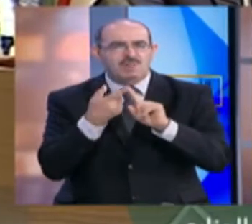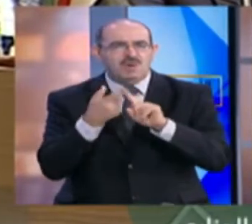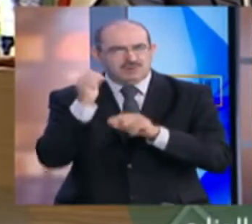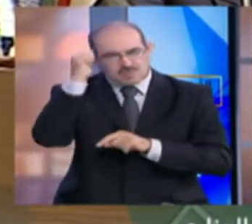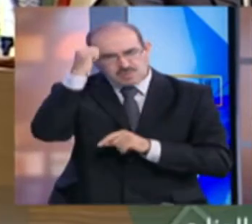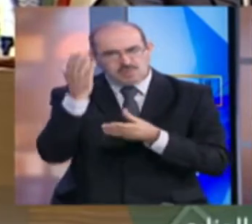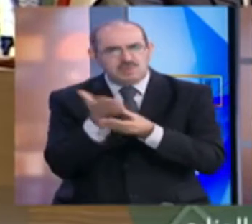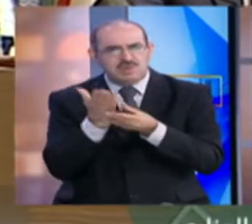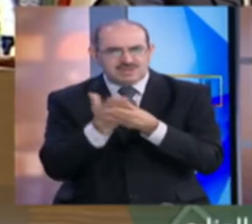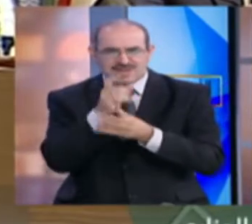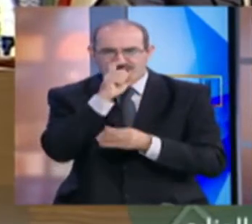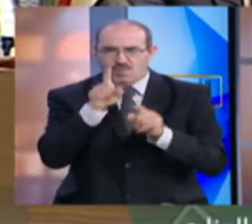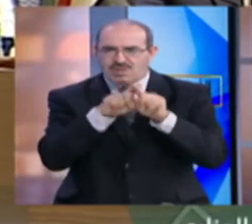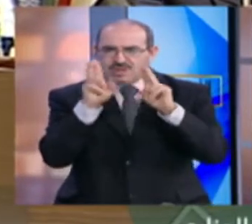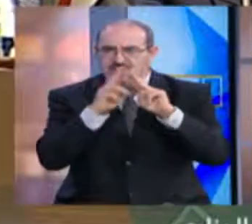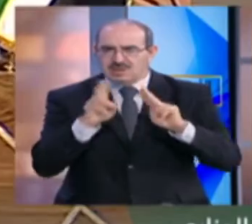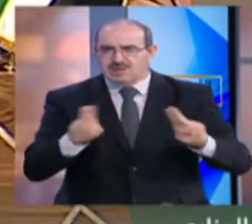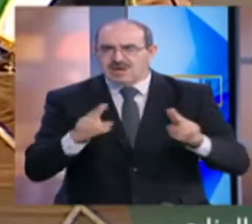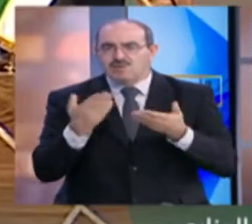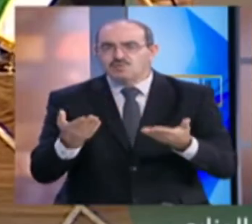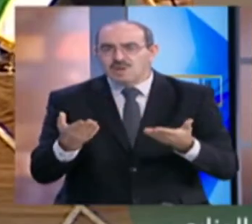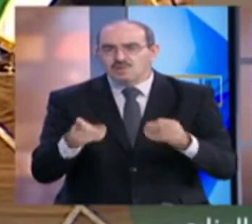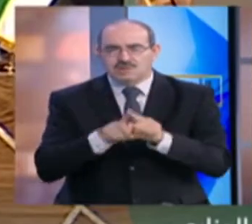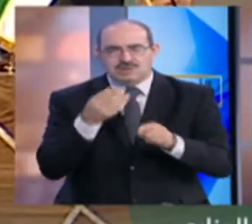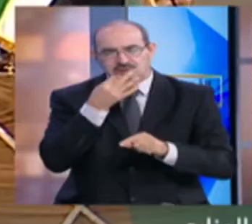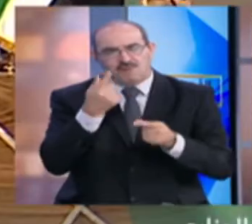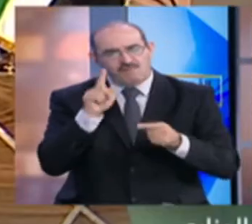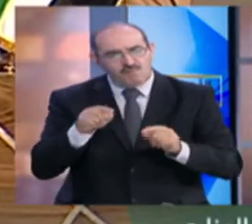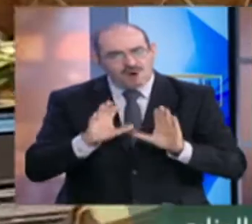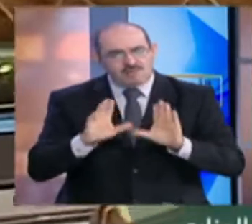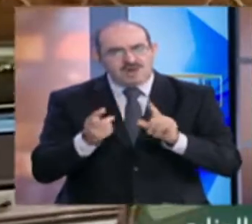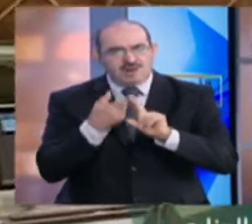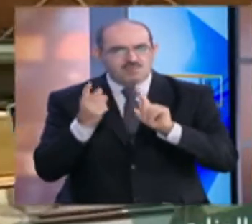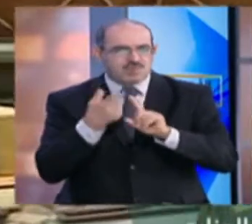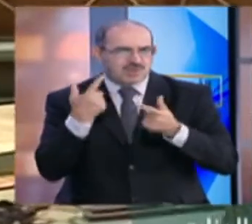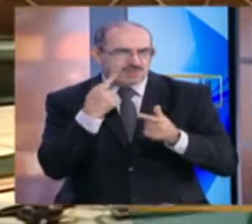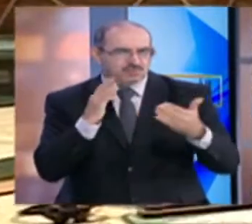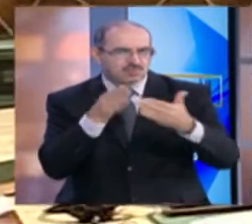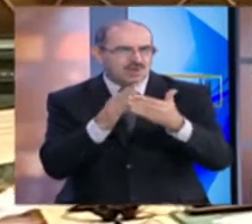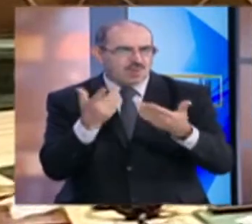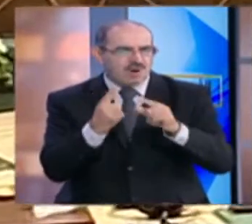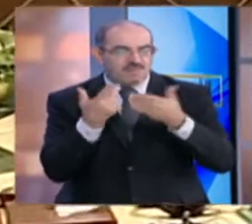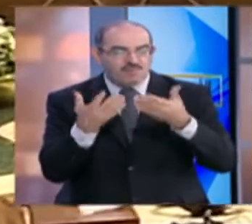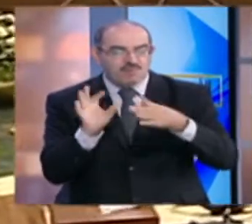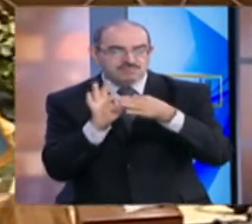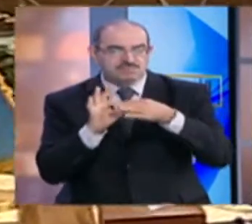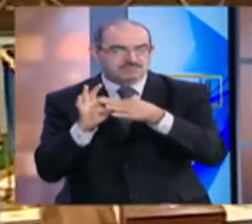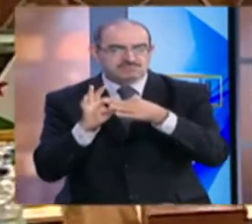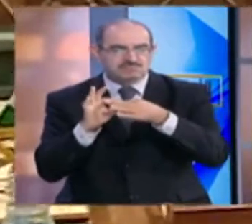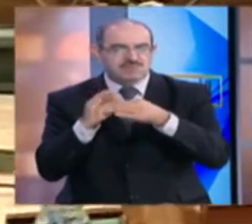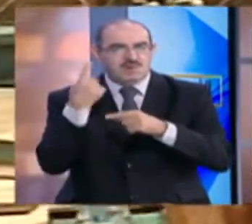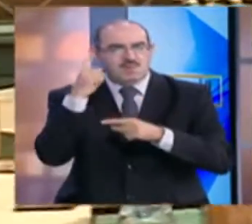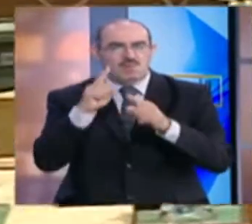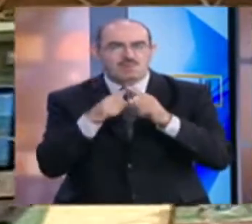القضايا العربية والدولية الراهنة، داعيا إلى تفعيل المبادئ الأساسية الرامية إلى توحيد المواقف من